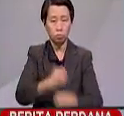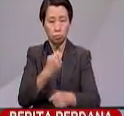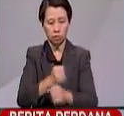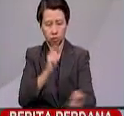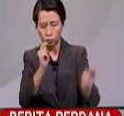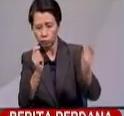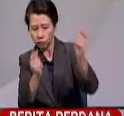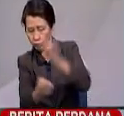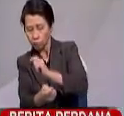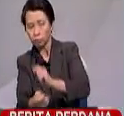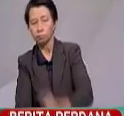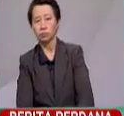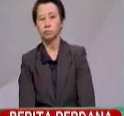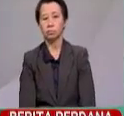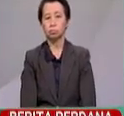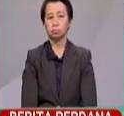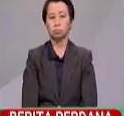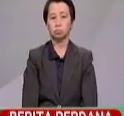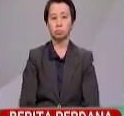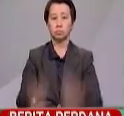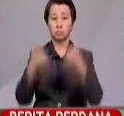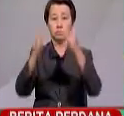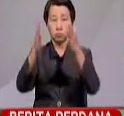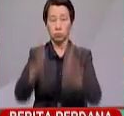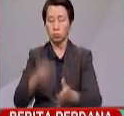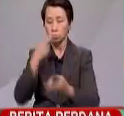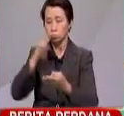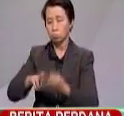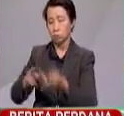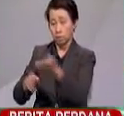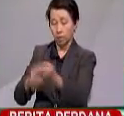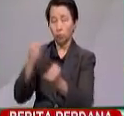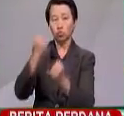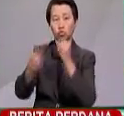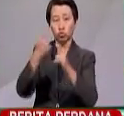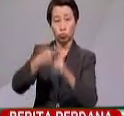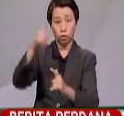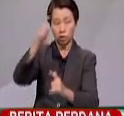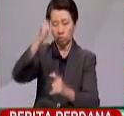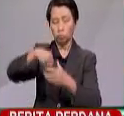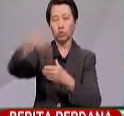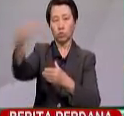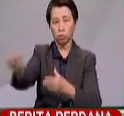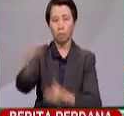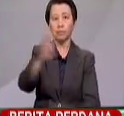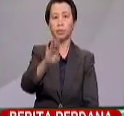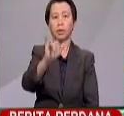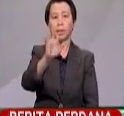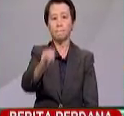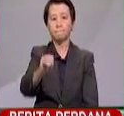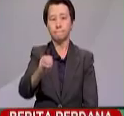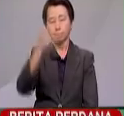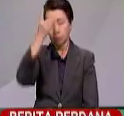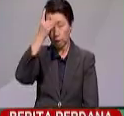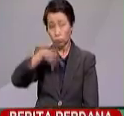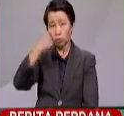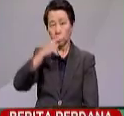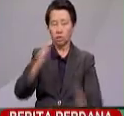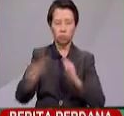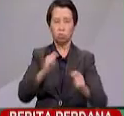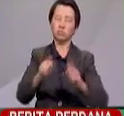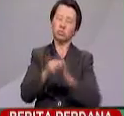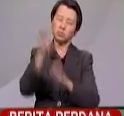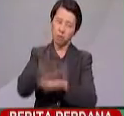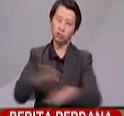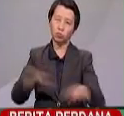changes. Atlet terlibat diberi notis sehingga hujung bulan ini untuk meninggalkan badan induk itu. Tegas Dato' Kenny, tindakan terpaksa